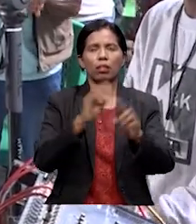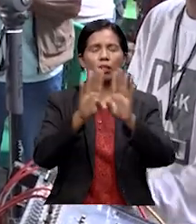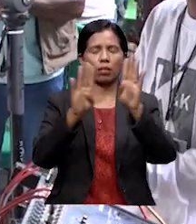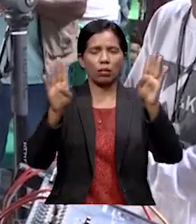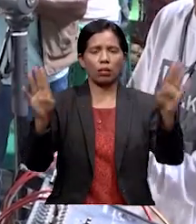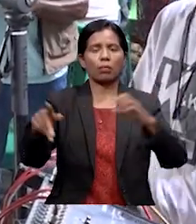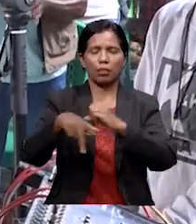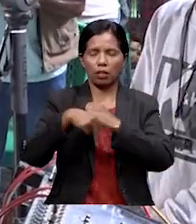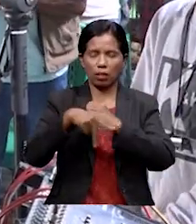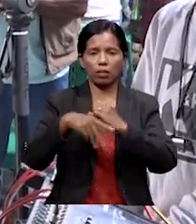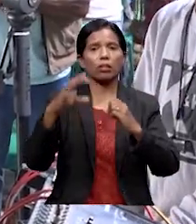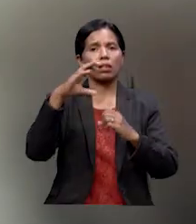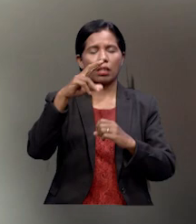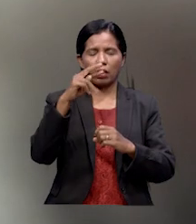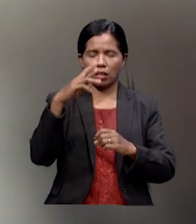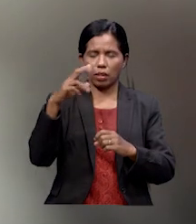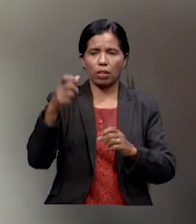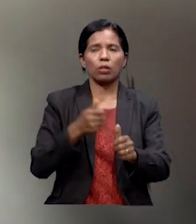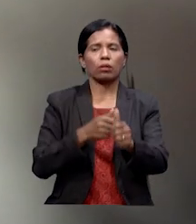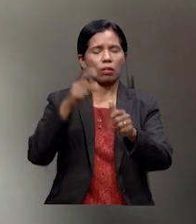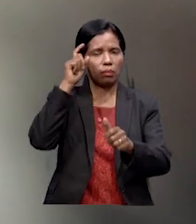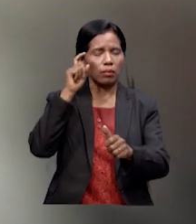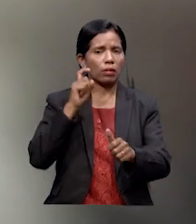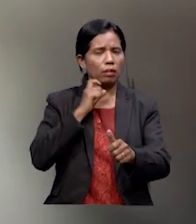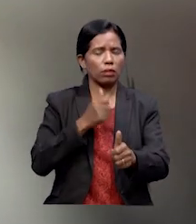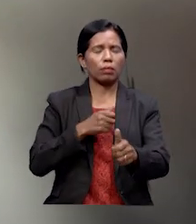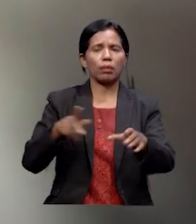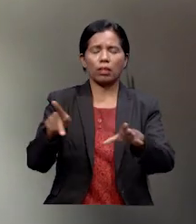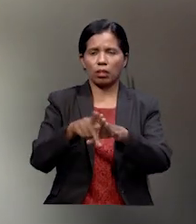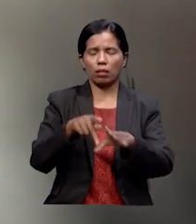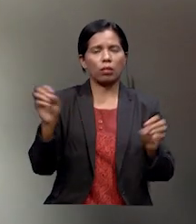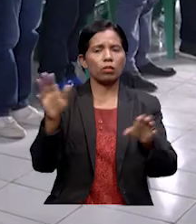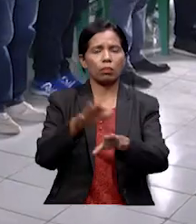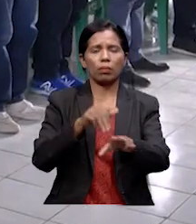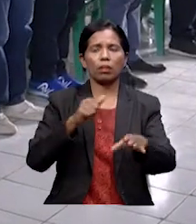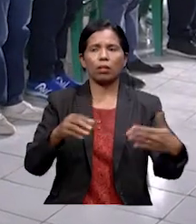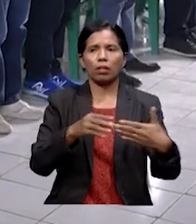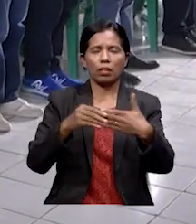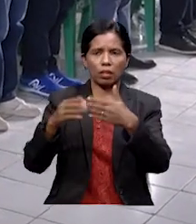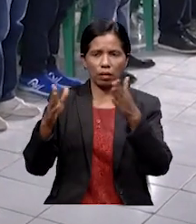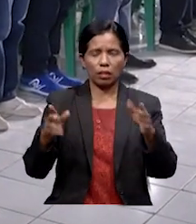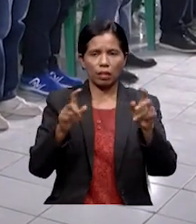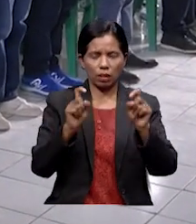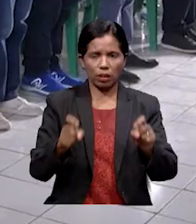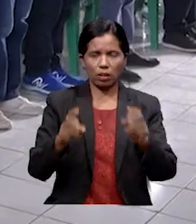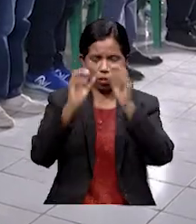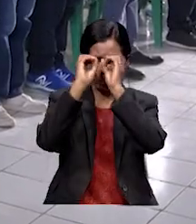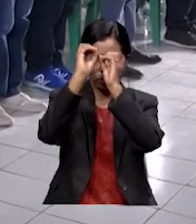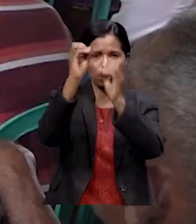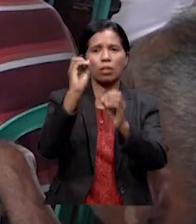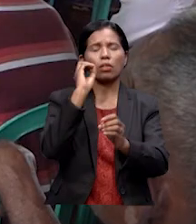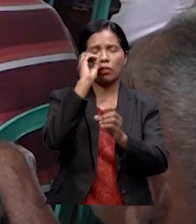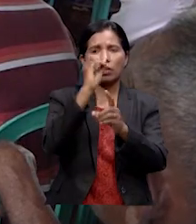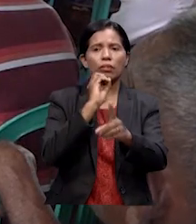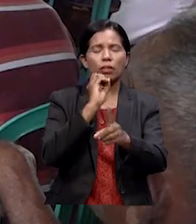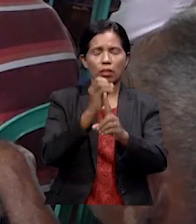partido CNRT. Tuir sanana presensa partidu politiku laos atu bolu malu hodi ukundet mai be tenki objektivu ida oinsa bele